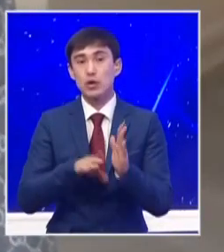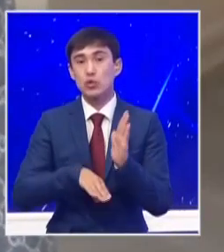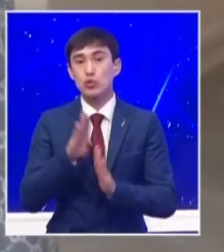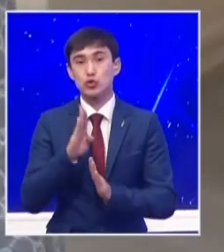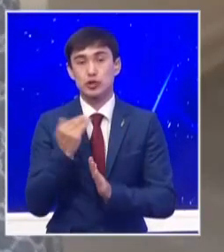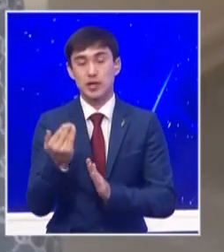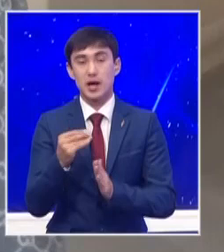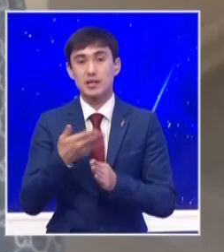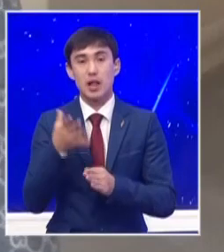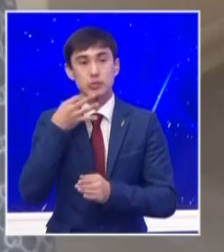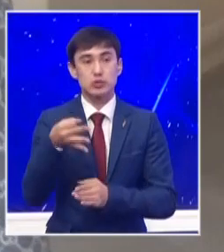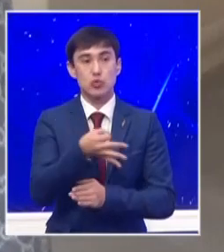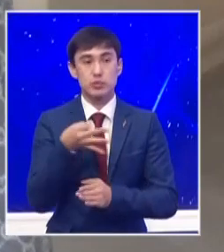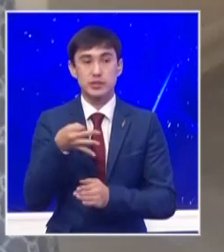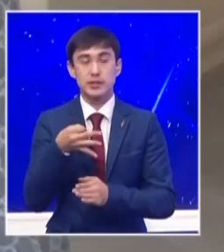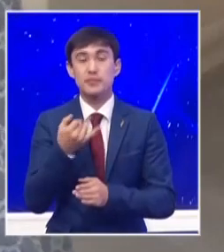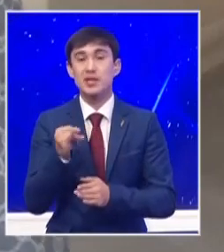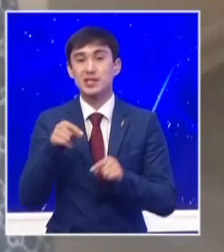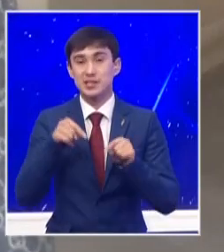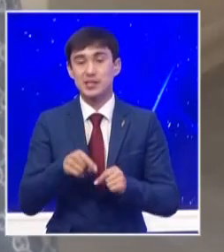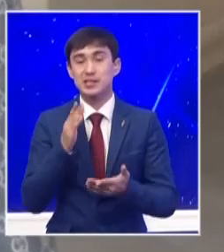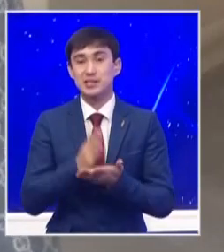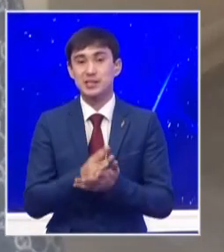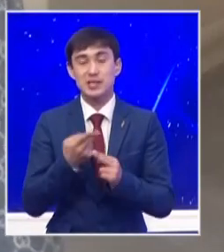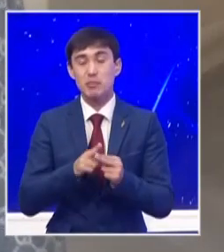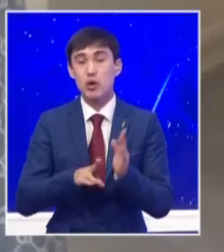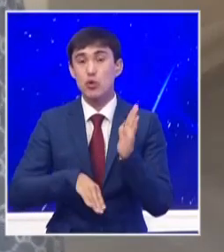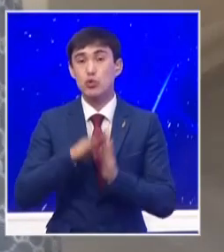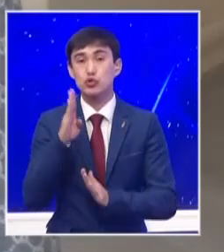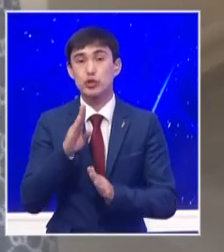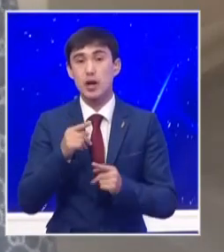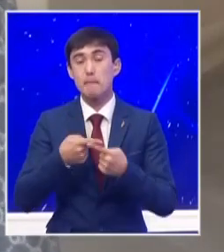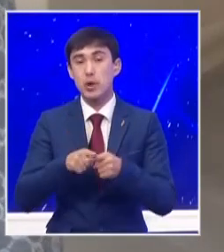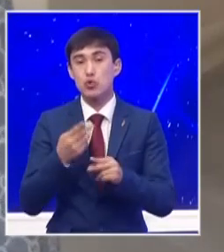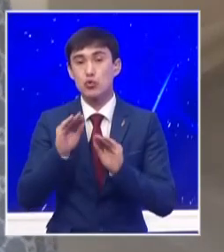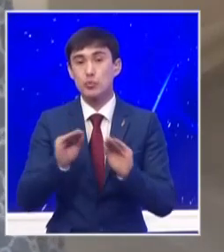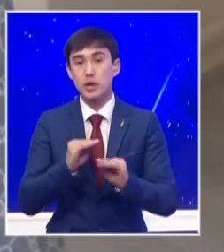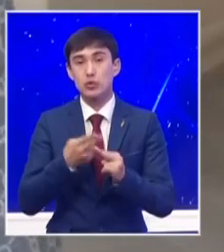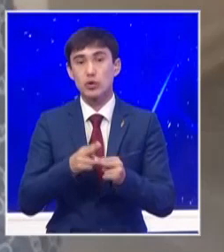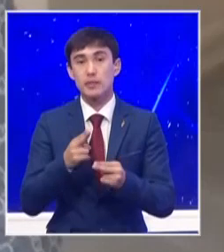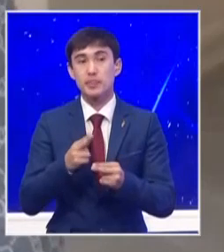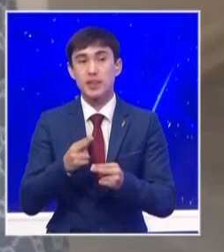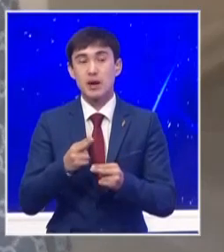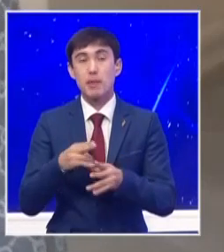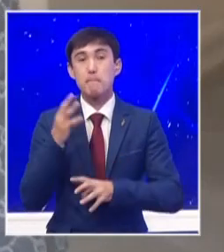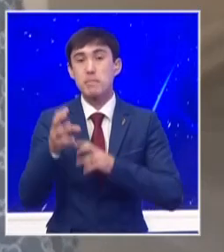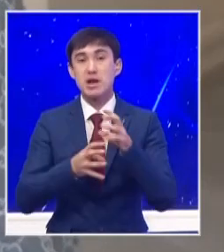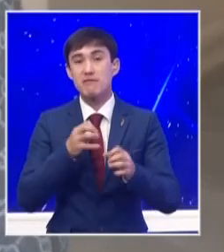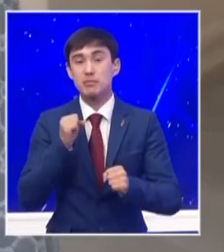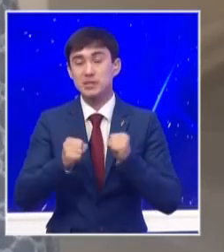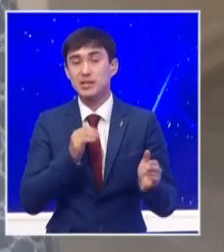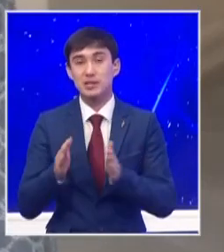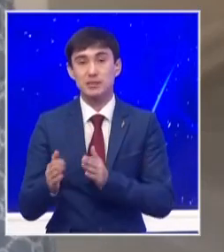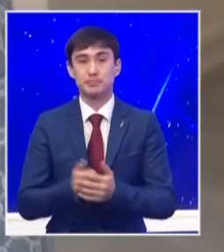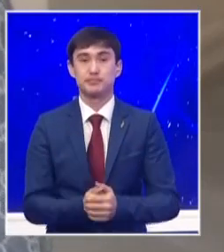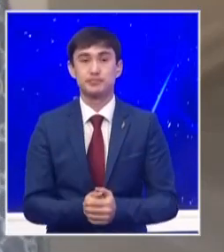отделений Алматинской области и здесь находится самое лучшее оборудование которое именно по мировым современным